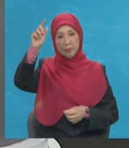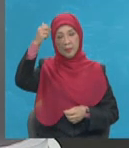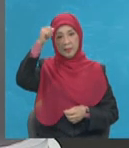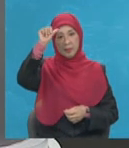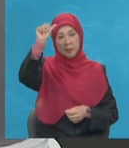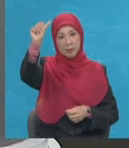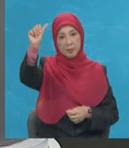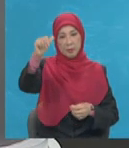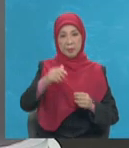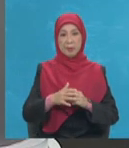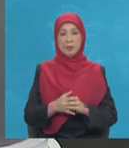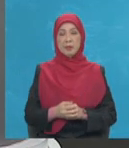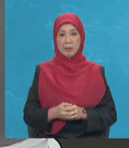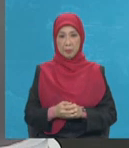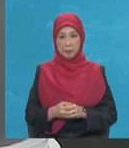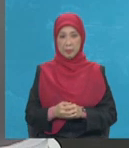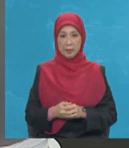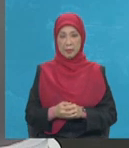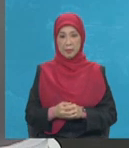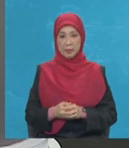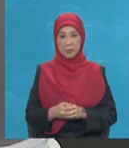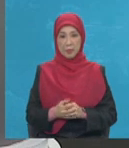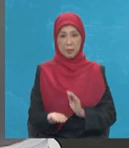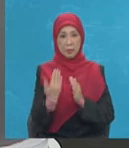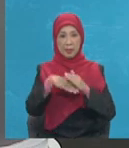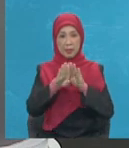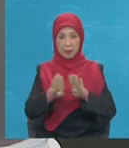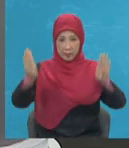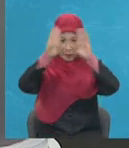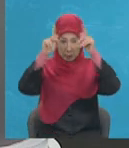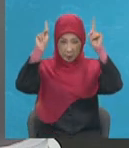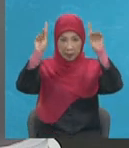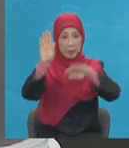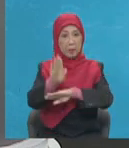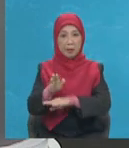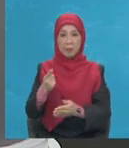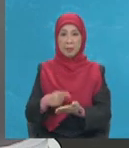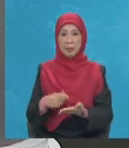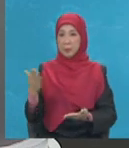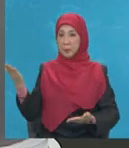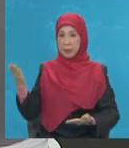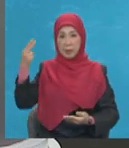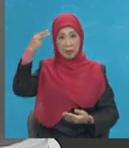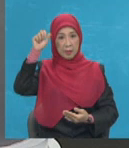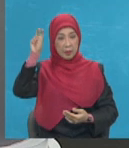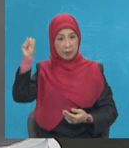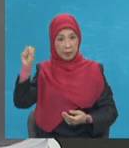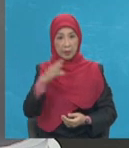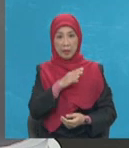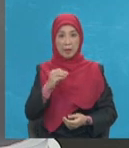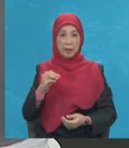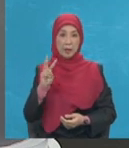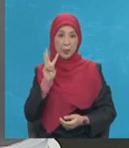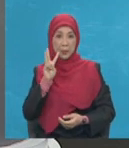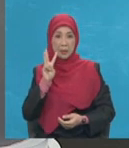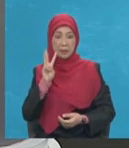Bismillahirrahmanirrahim. Assalamualaikum warahmatullahi wabarakatuh. Bersua dalam berita perdana malam ini, saya Husin Ismail.